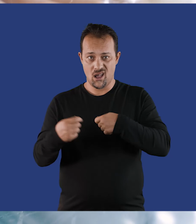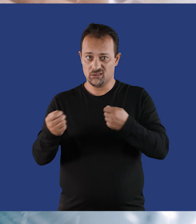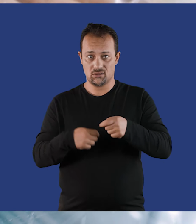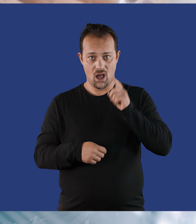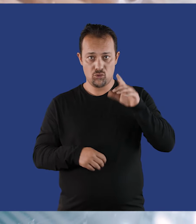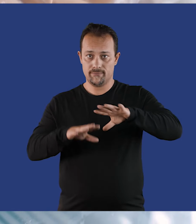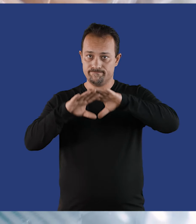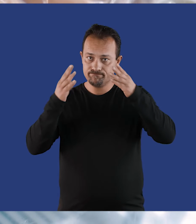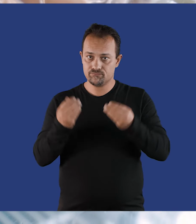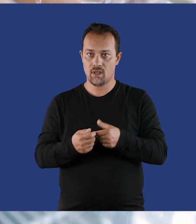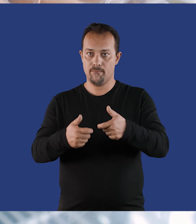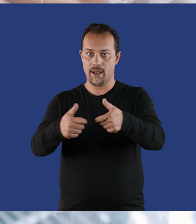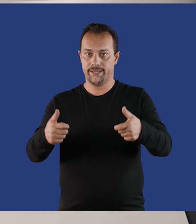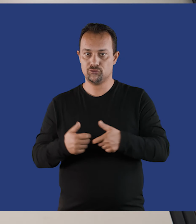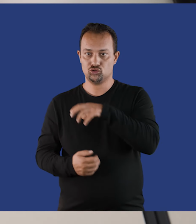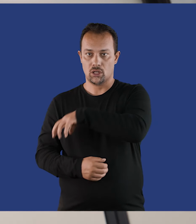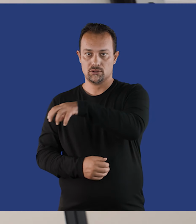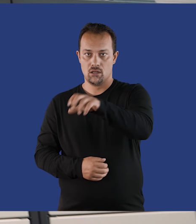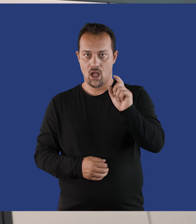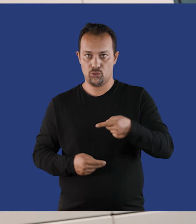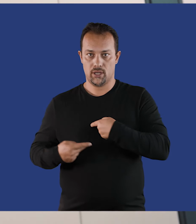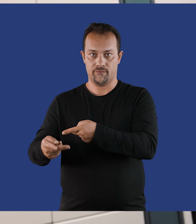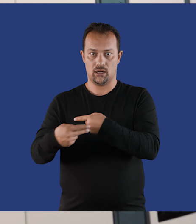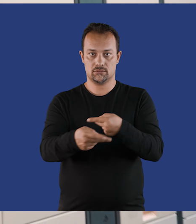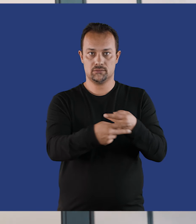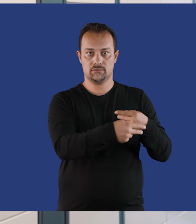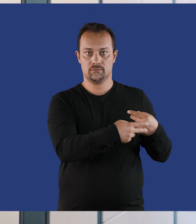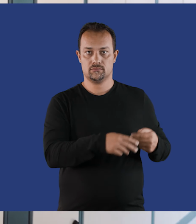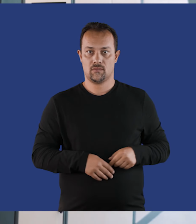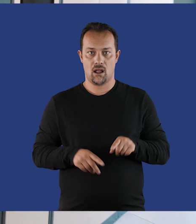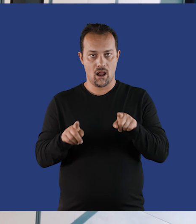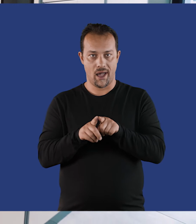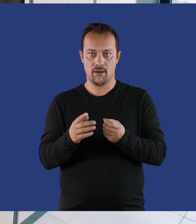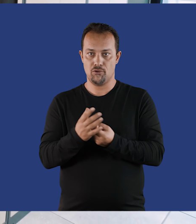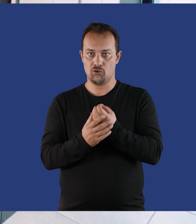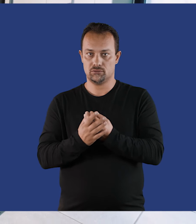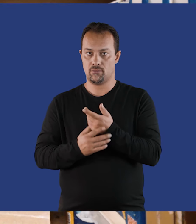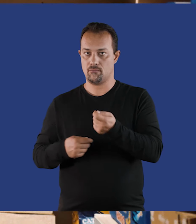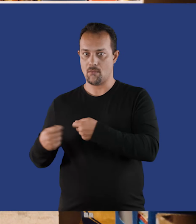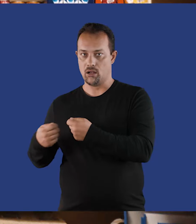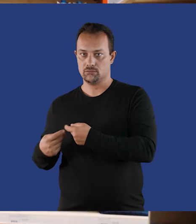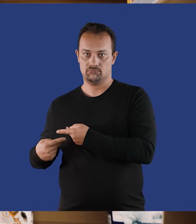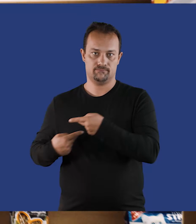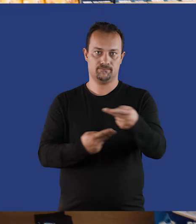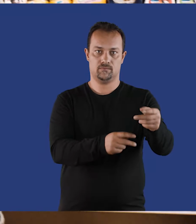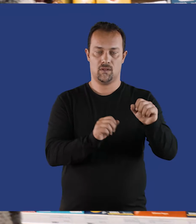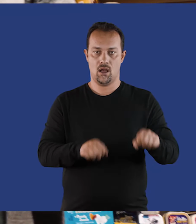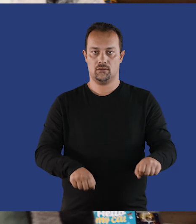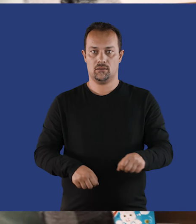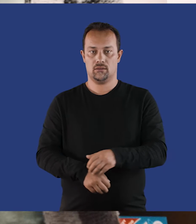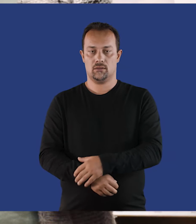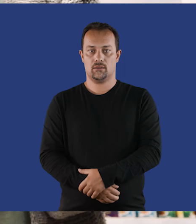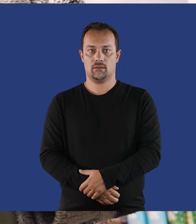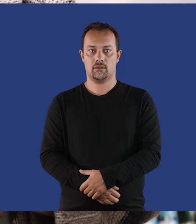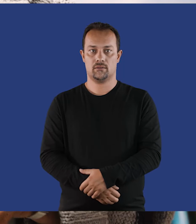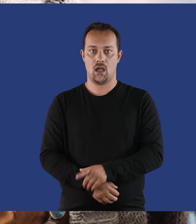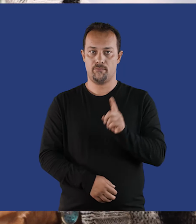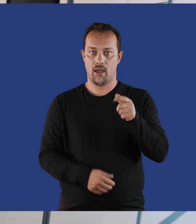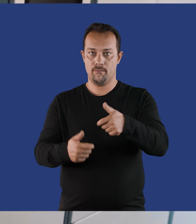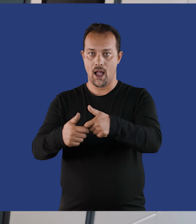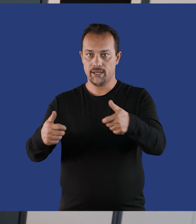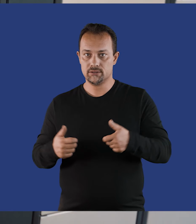mit 1200 Produkten, sondern auch noch eine Paketstation. Man kann quasi alle Produkte aus dem Markt sich reinliefern lassen,